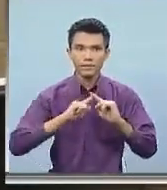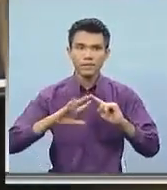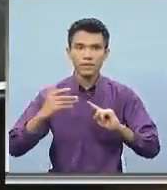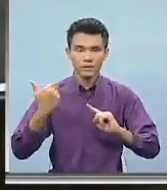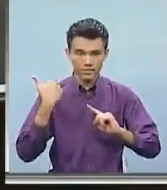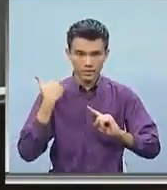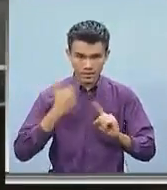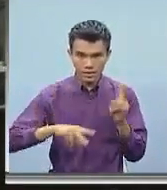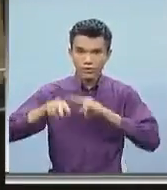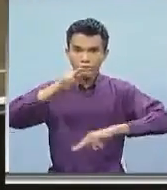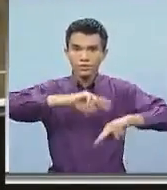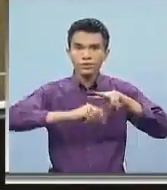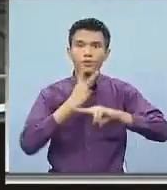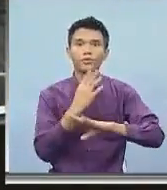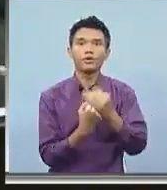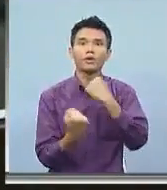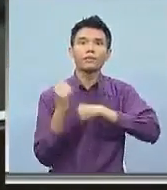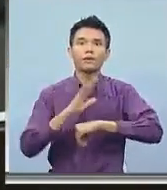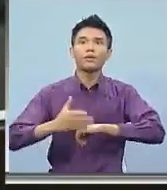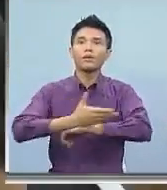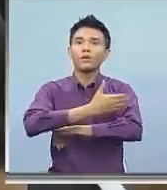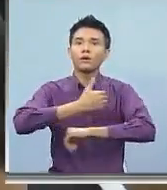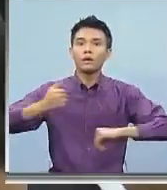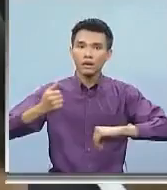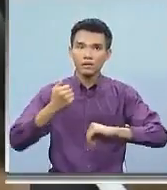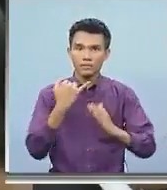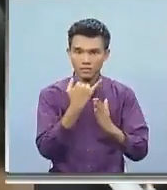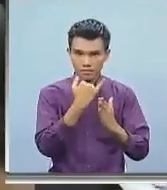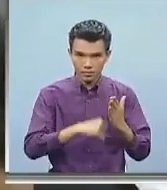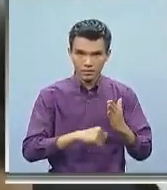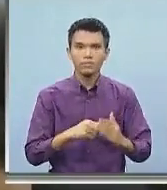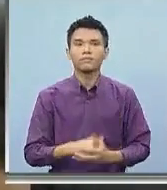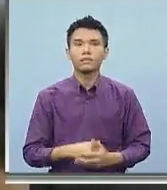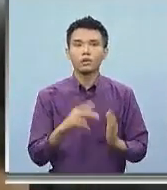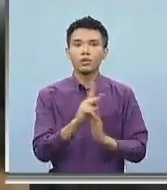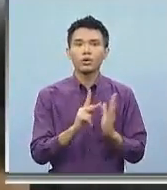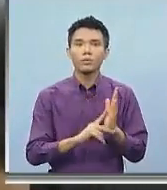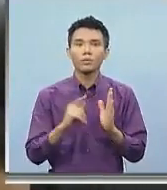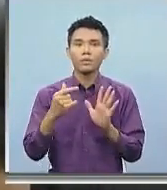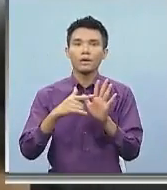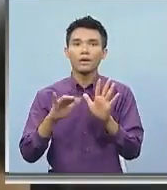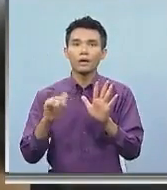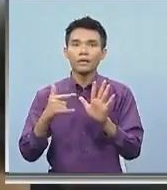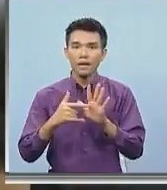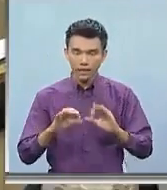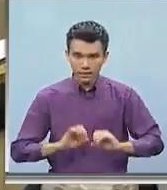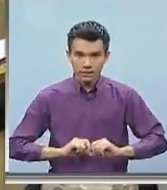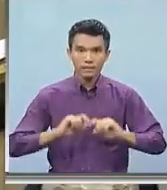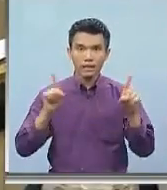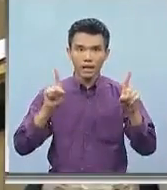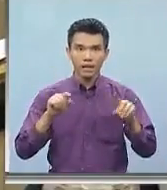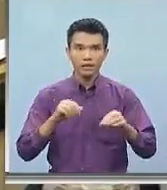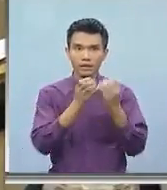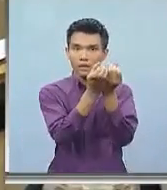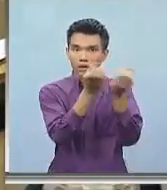ตรวจสอบถ่วงดุลการใช้อำนาจทางการเมืองมีฐานความผิดต่างจากคดีอาญาดังนั้นถึงแม้รัฐธรรมนูญปี 2550จะสิ้นสุด